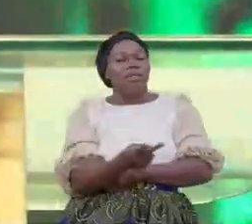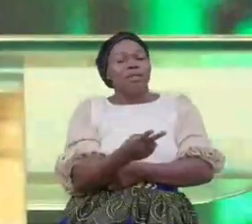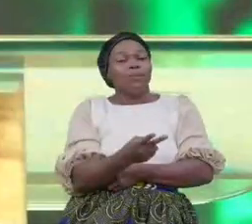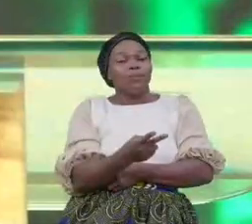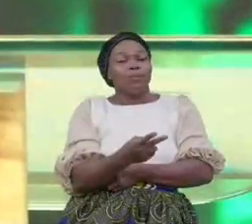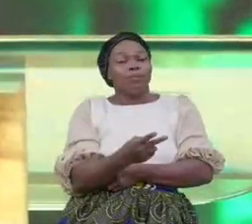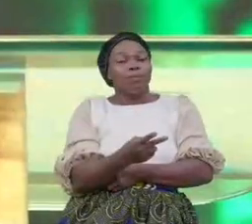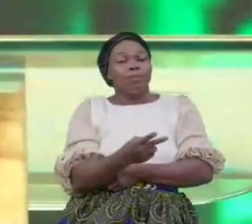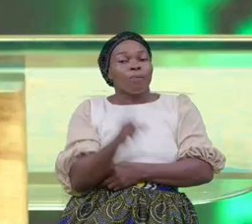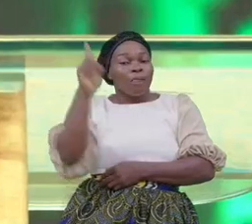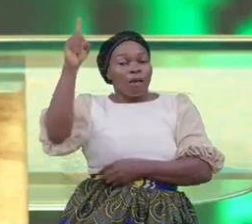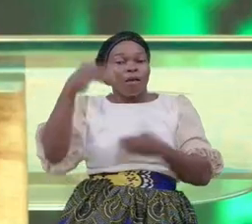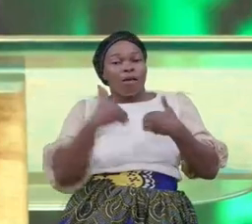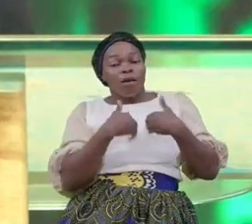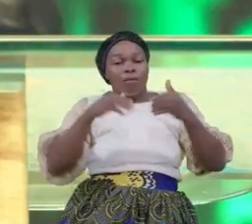que,